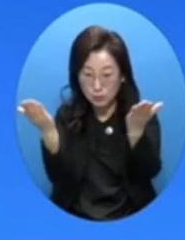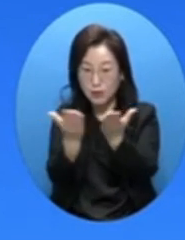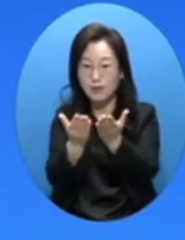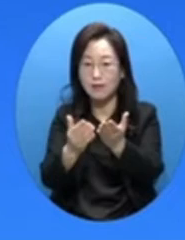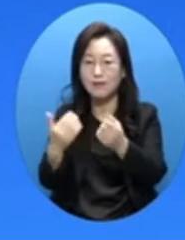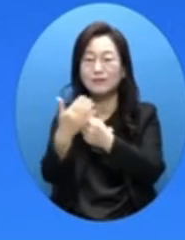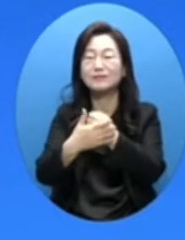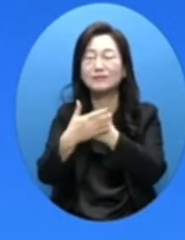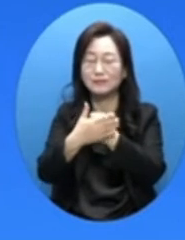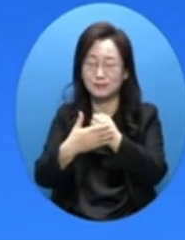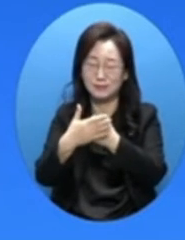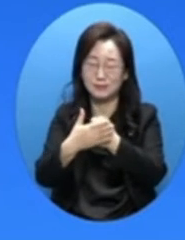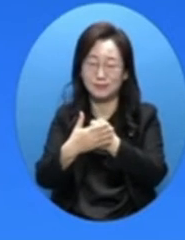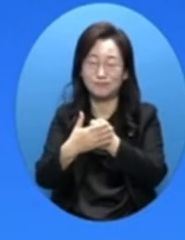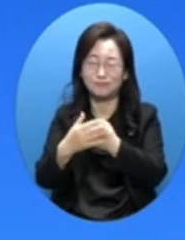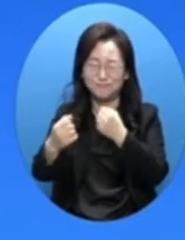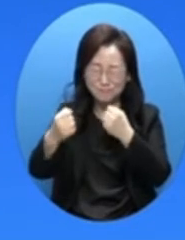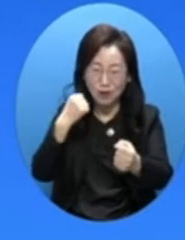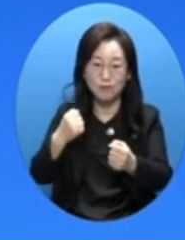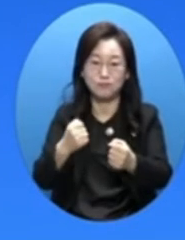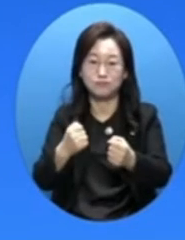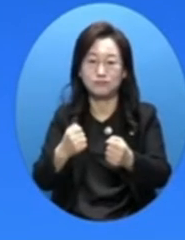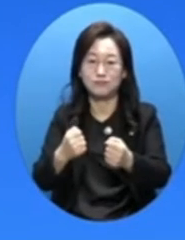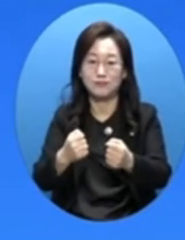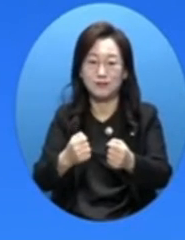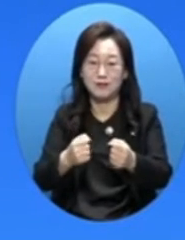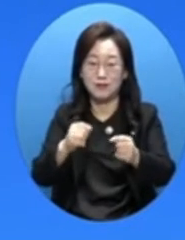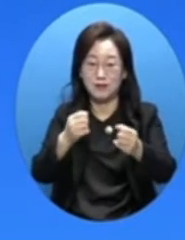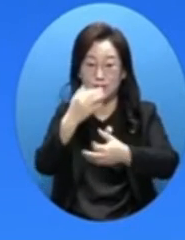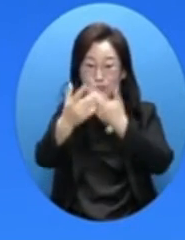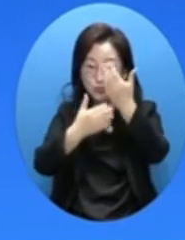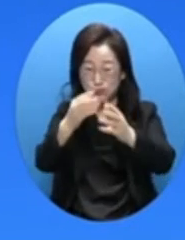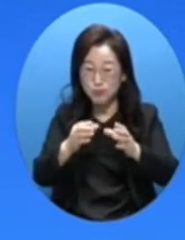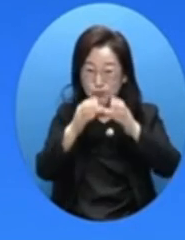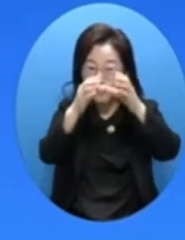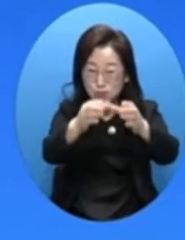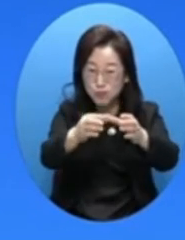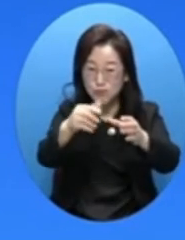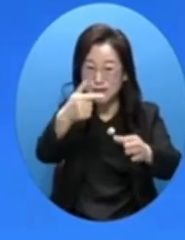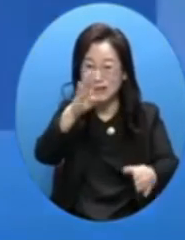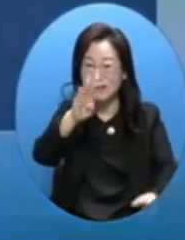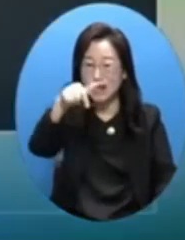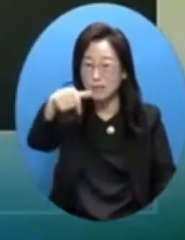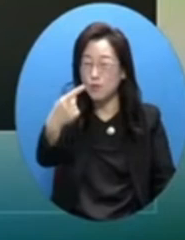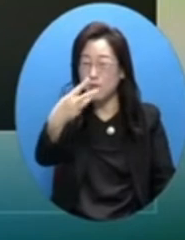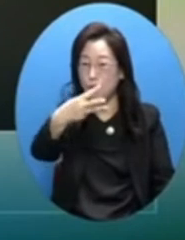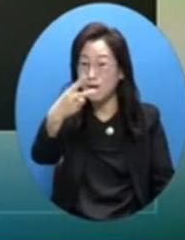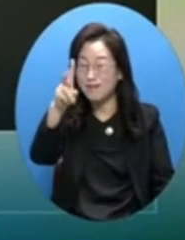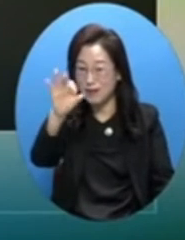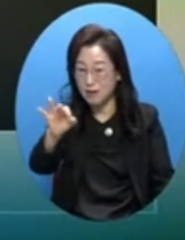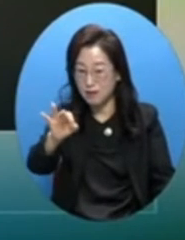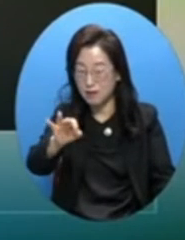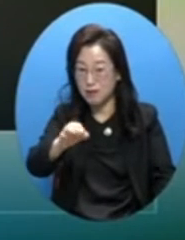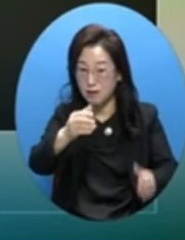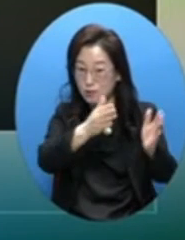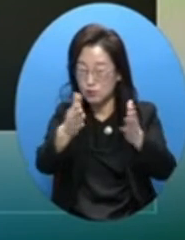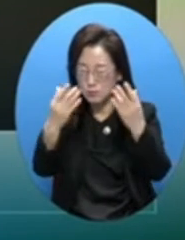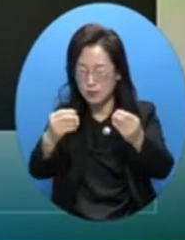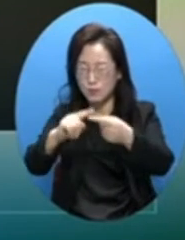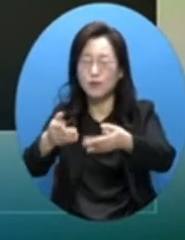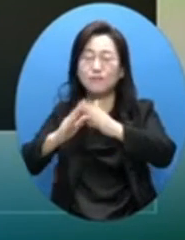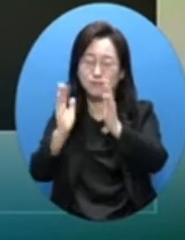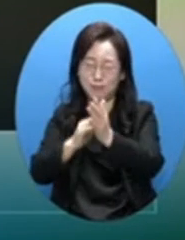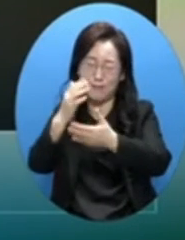은혜 가운데 그 어려운데 낙골당도 마련하게 해주시고 또 교회도 짓게 해주시고 할렐루야 하나님께 모든 영광을